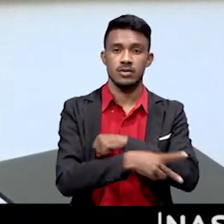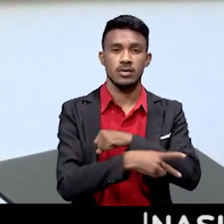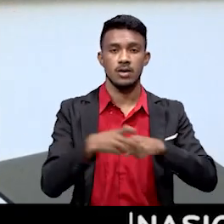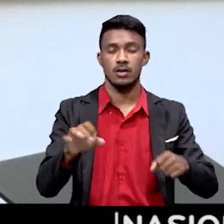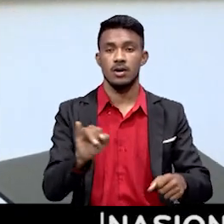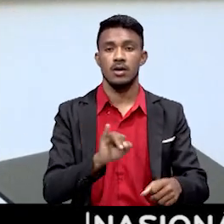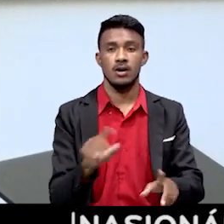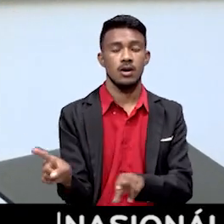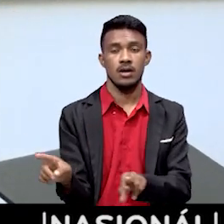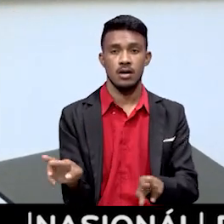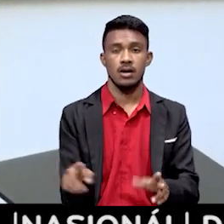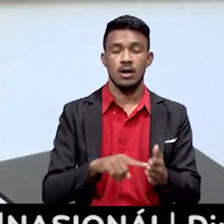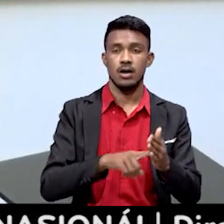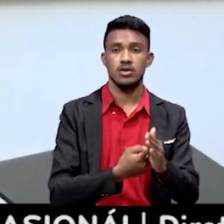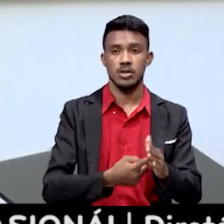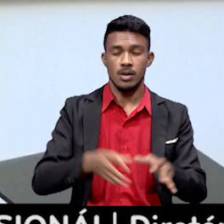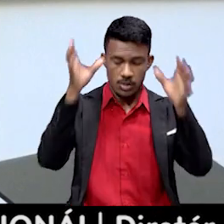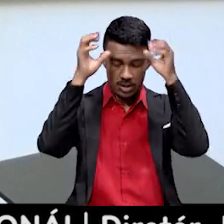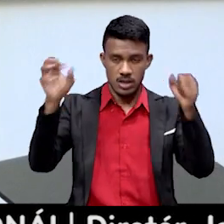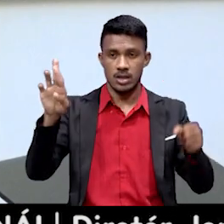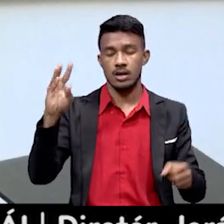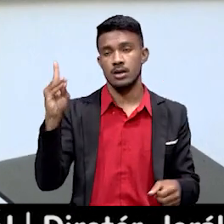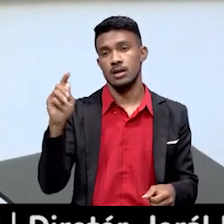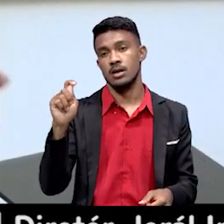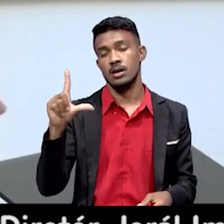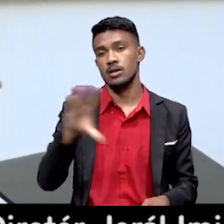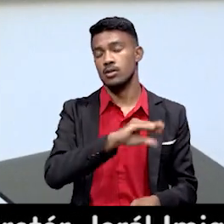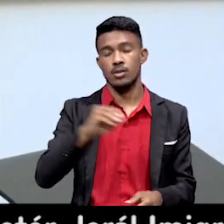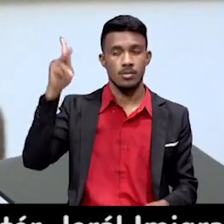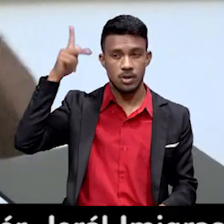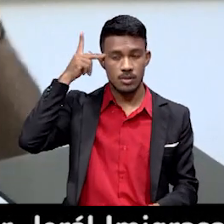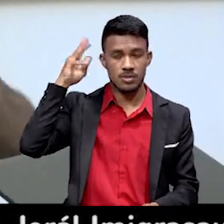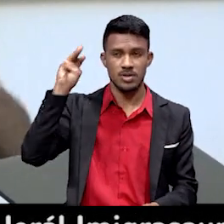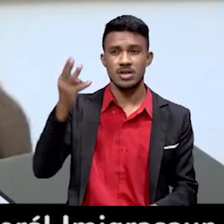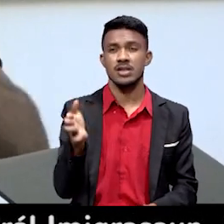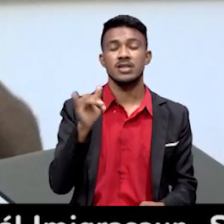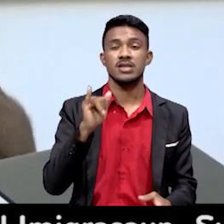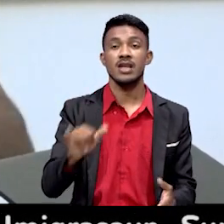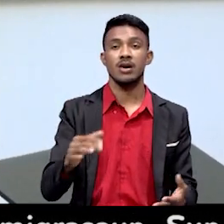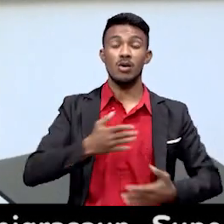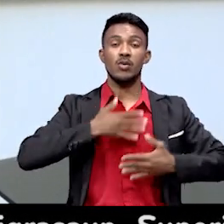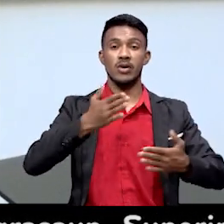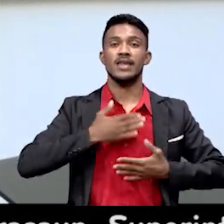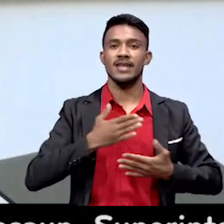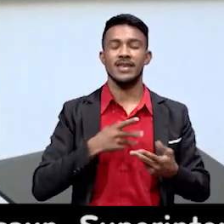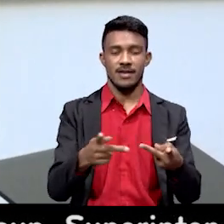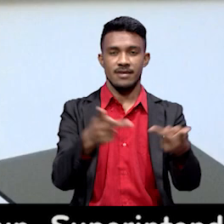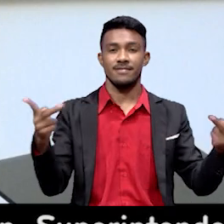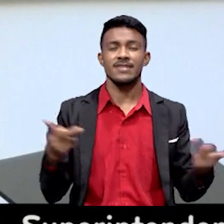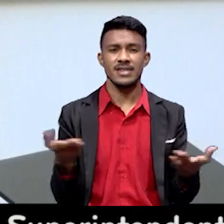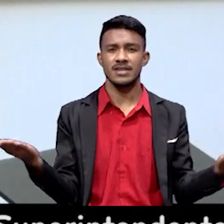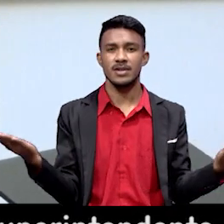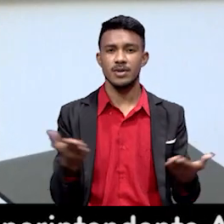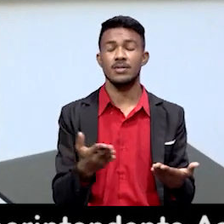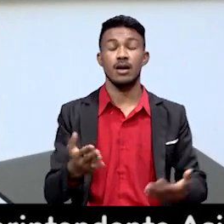hau si presidente republika premier ministro organ soberano hututu sira agora goza ene sira agora ya zona ida nebe mak